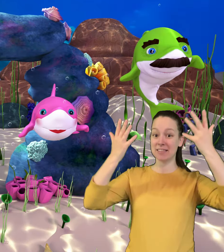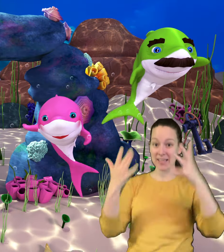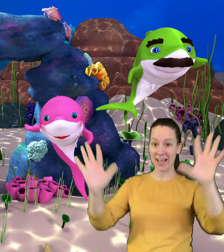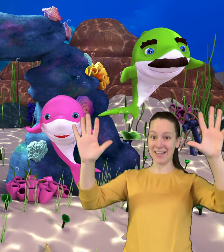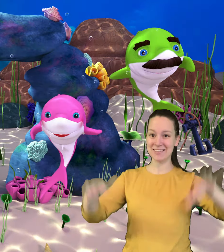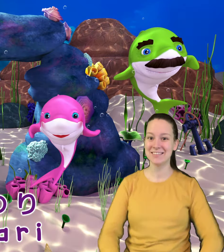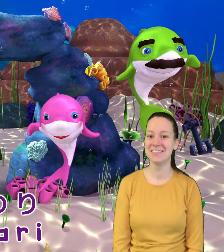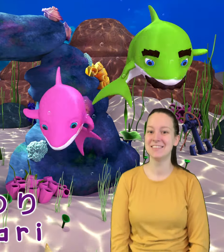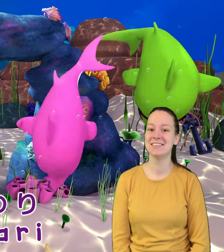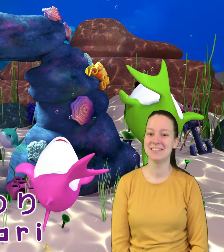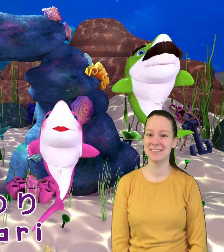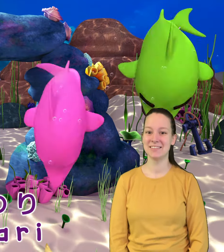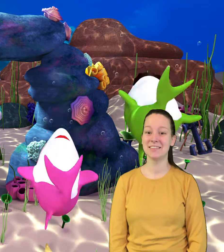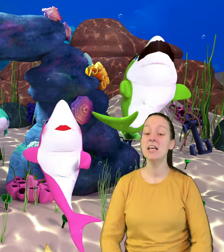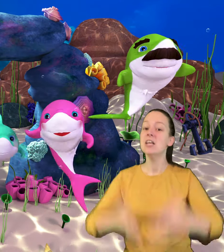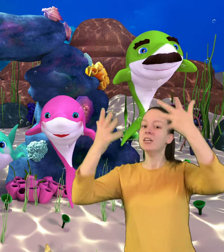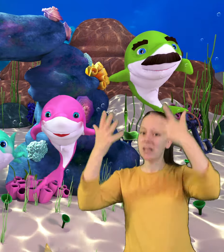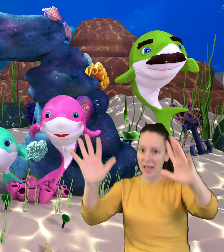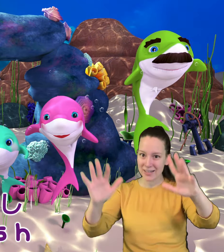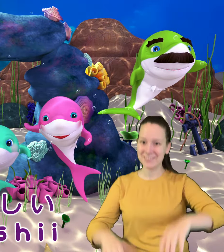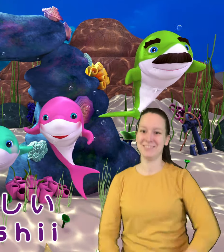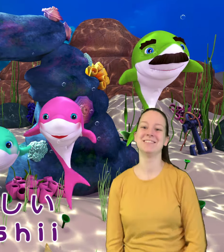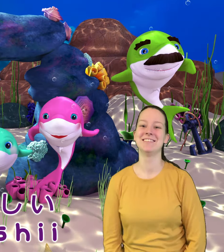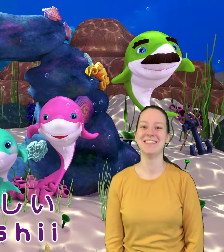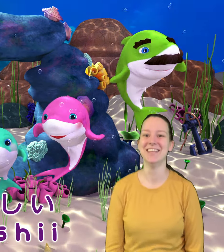おろ終わり